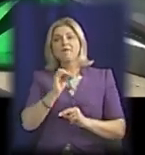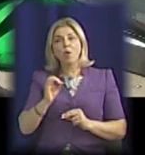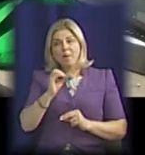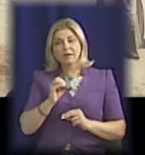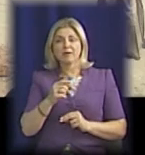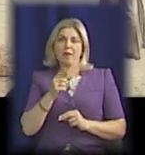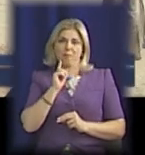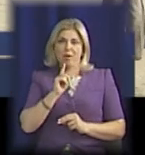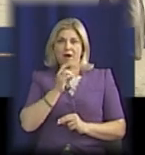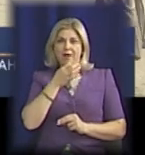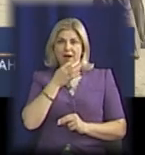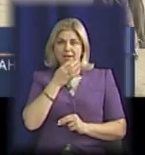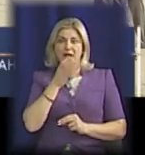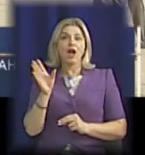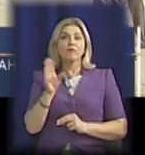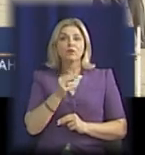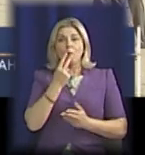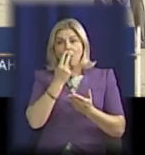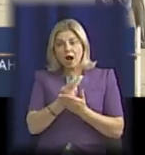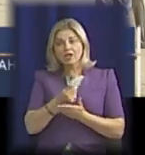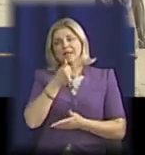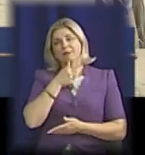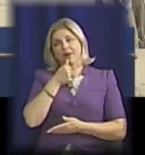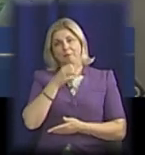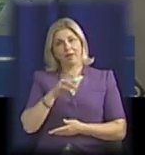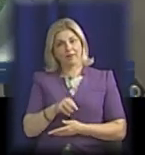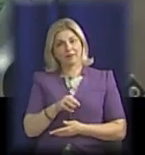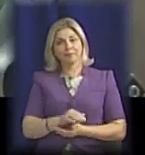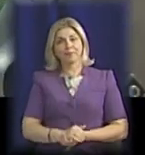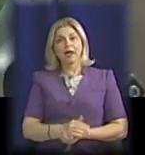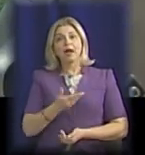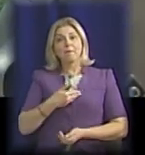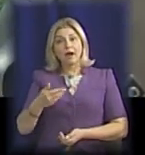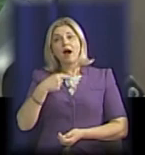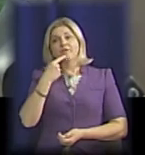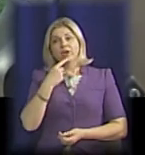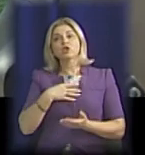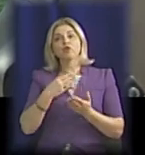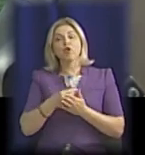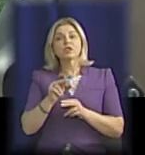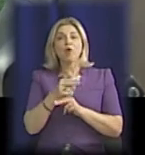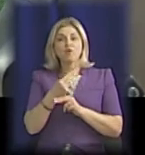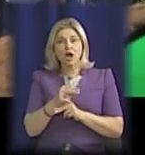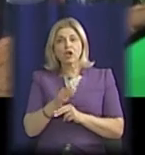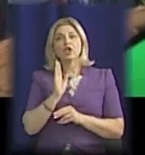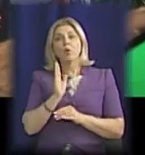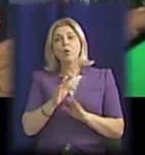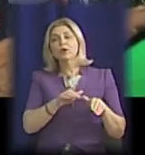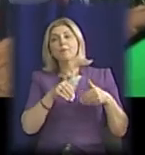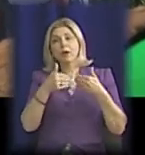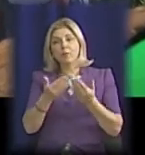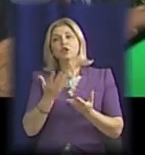зарано. Все покаже експеримент. Все покаже експеримент. Ми скажемо свої зауваження. Ми будемо пропонувати